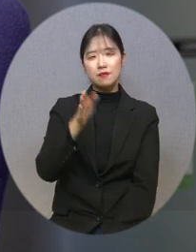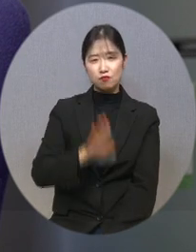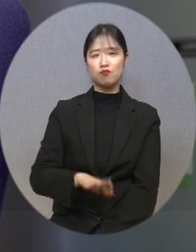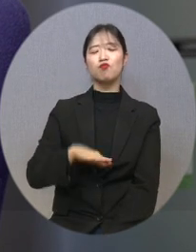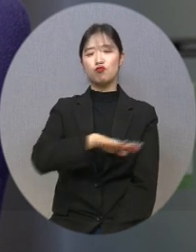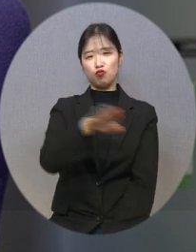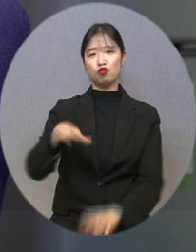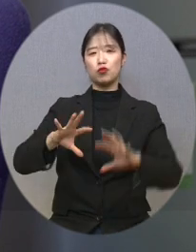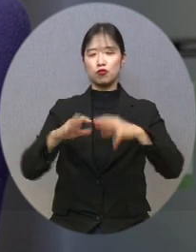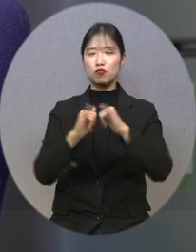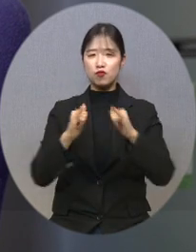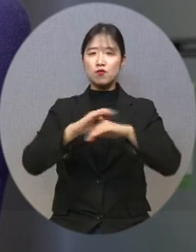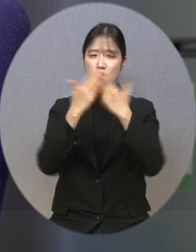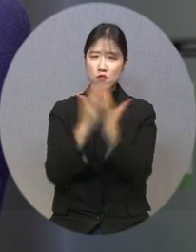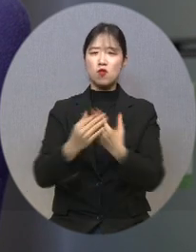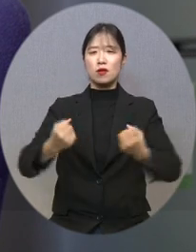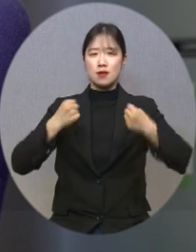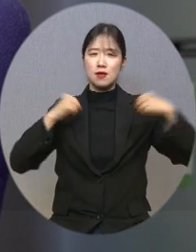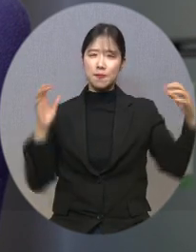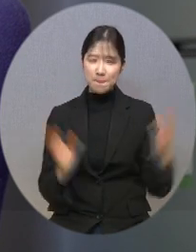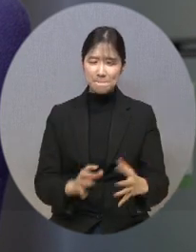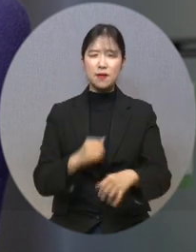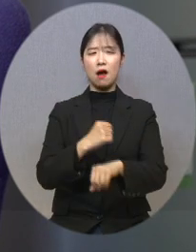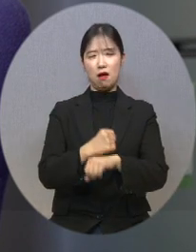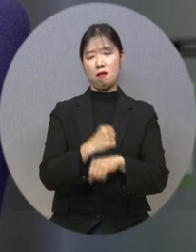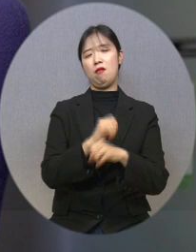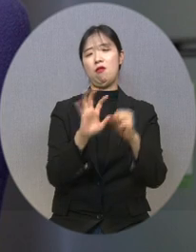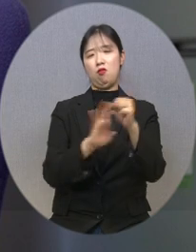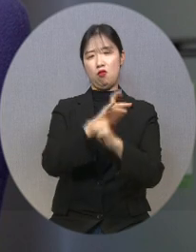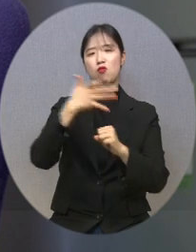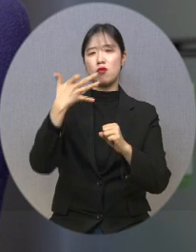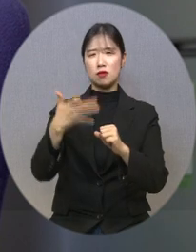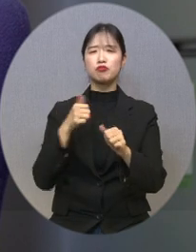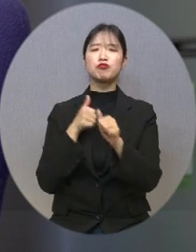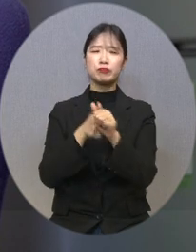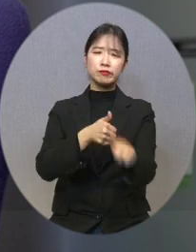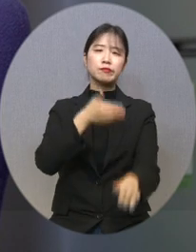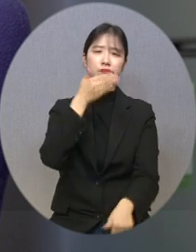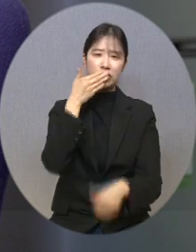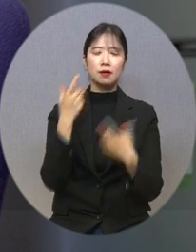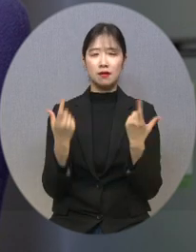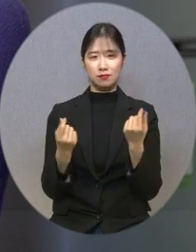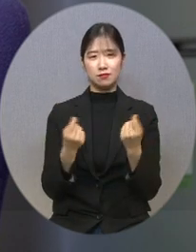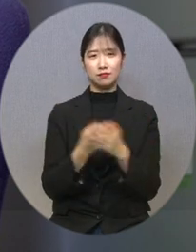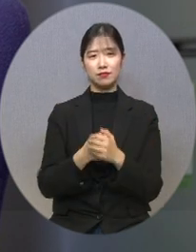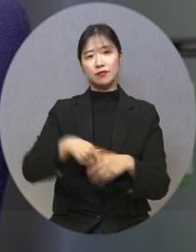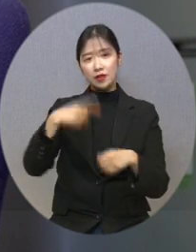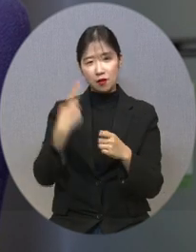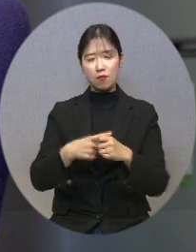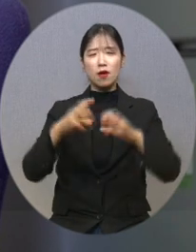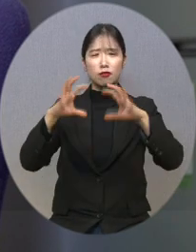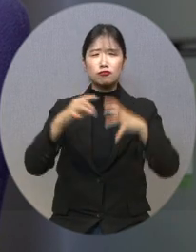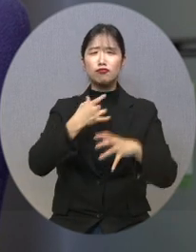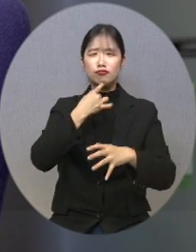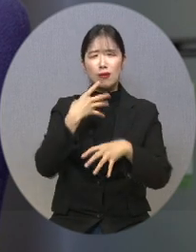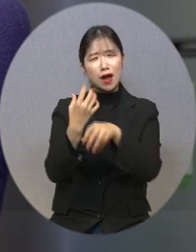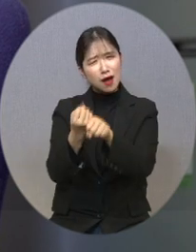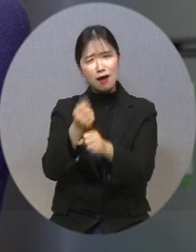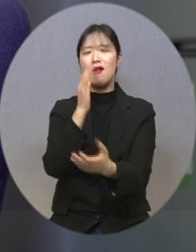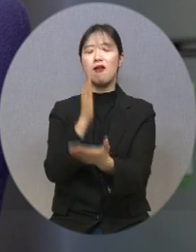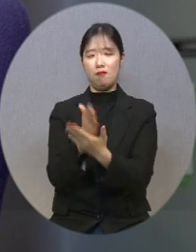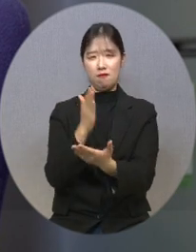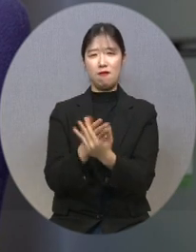국민 모두가 힘을 합쳐야 코로나19를 극복할 수 있다고 생각합니다. 첫 번째, 국가에게만